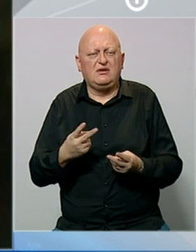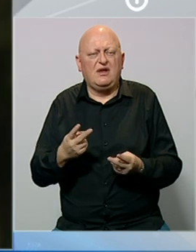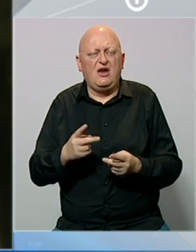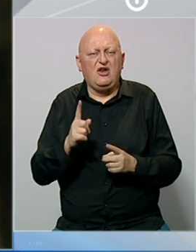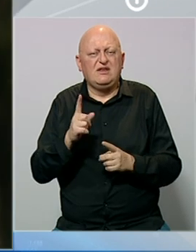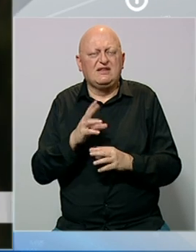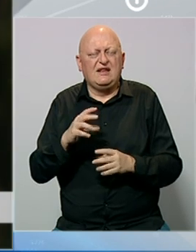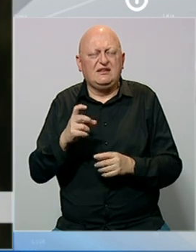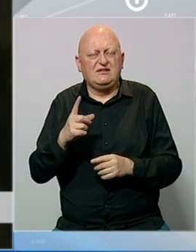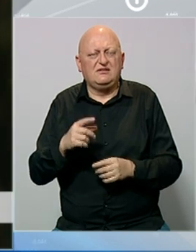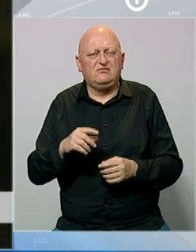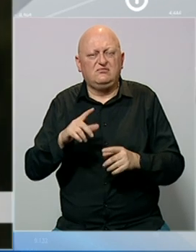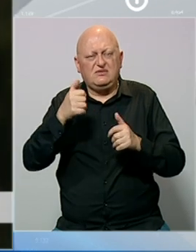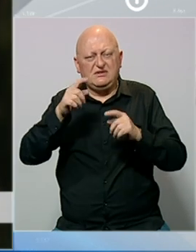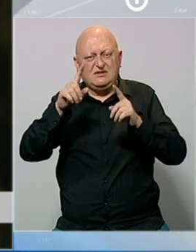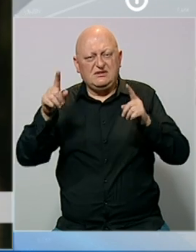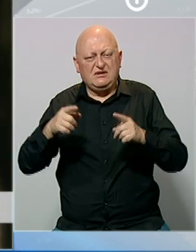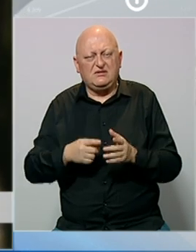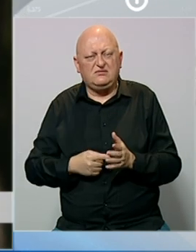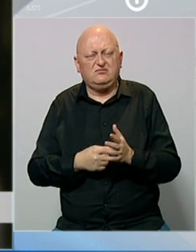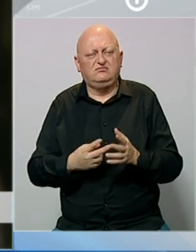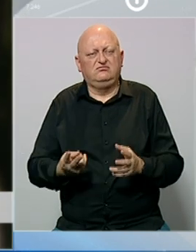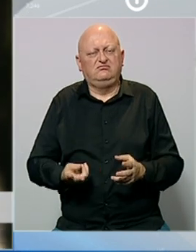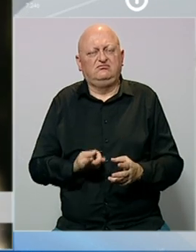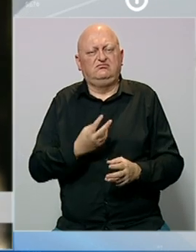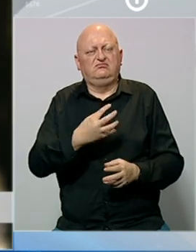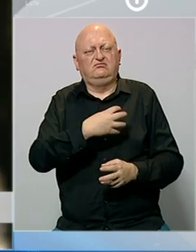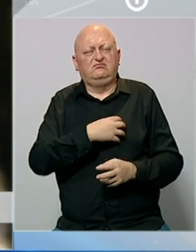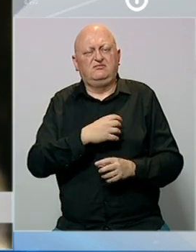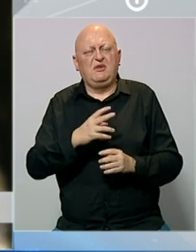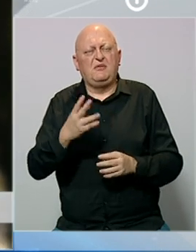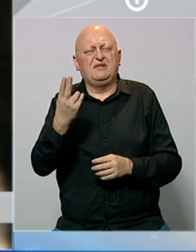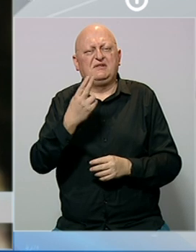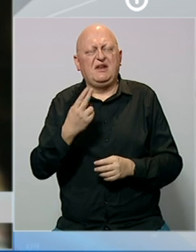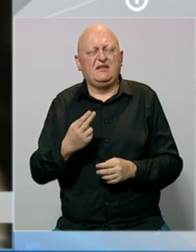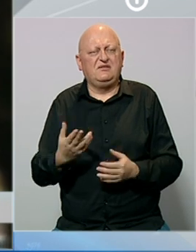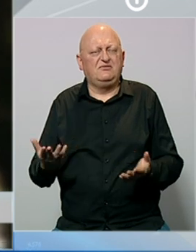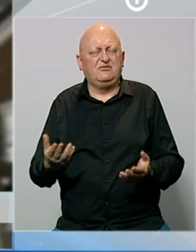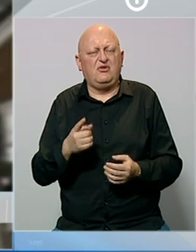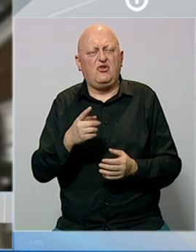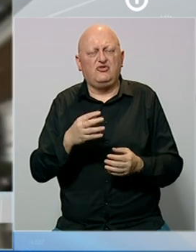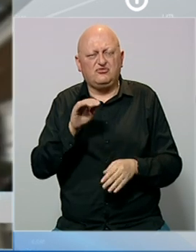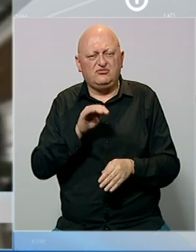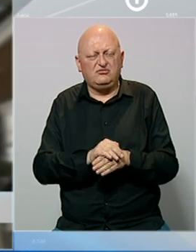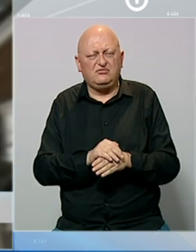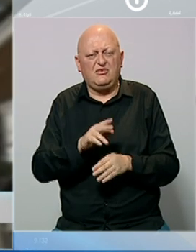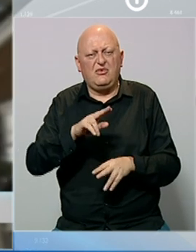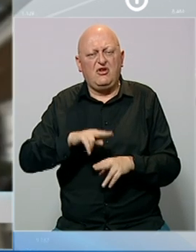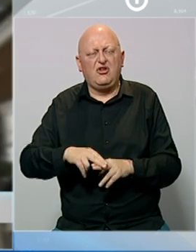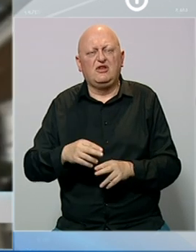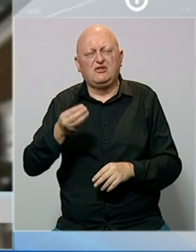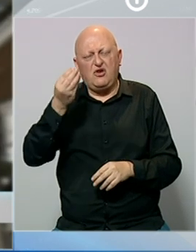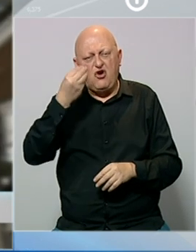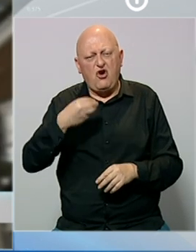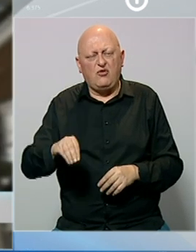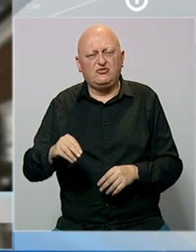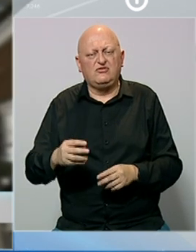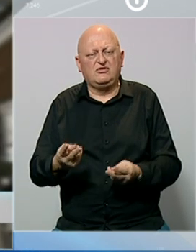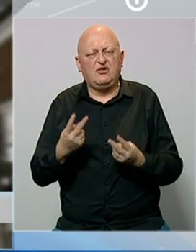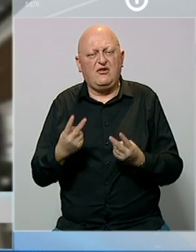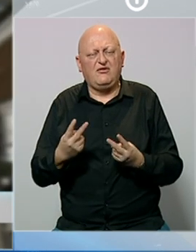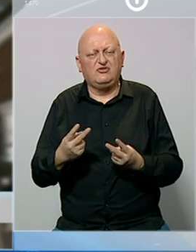izdajnike. Na bilbordima dominiraju patriotski slogani bez kreativnosti. Ono što je primjetno je da su izostala obećanja od